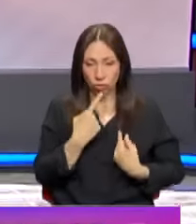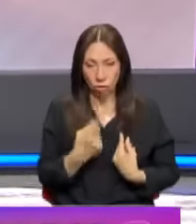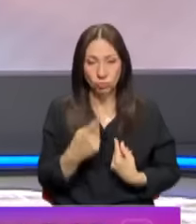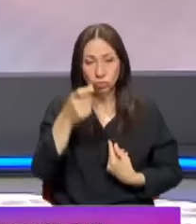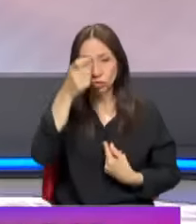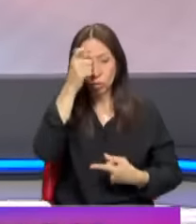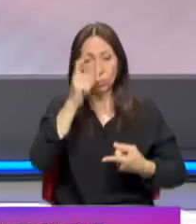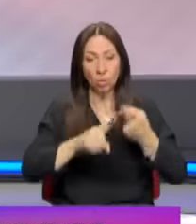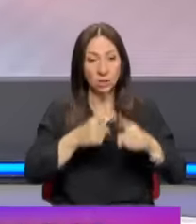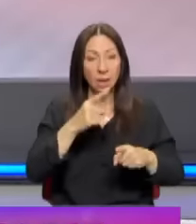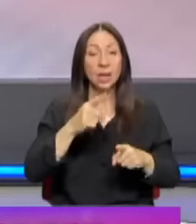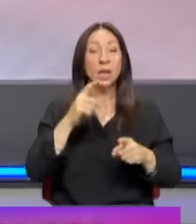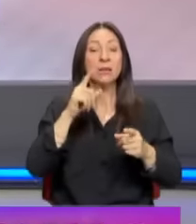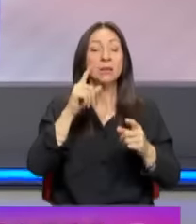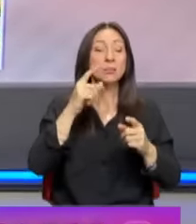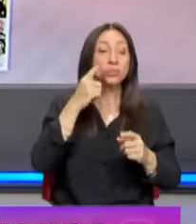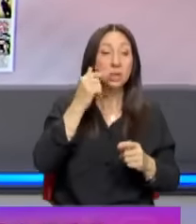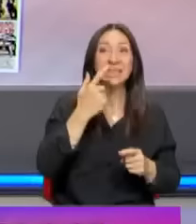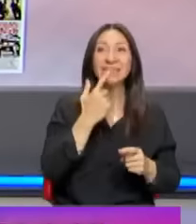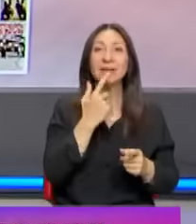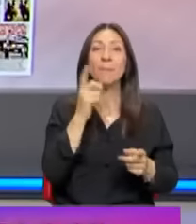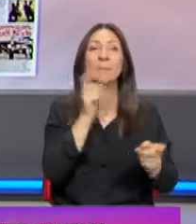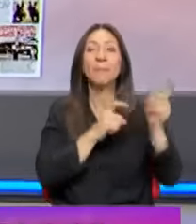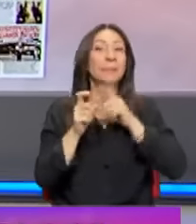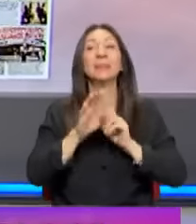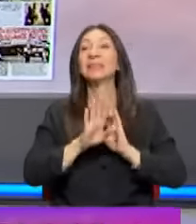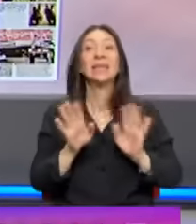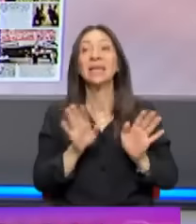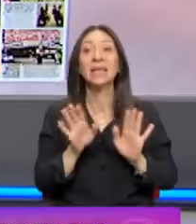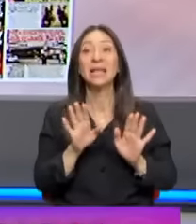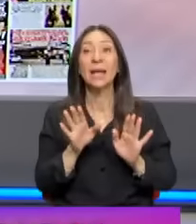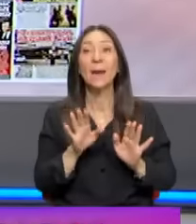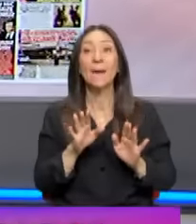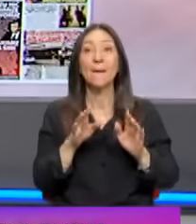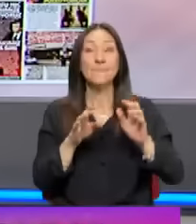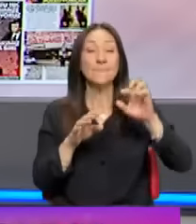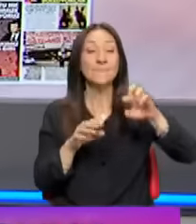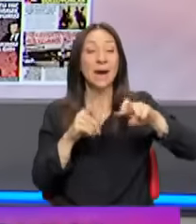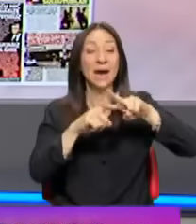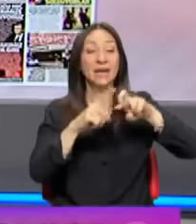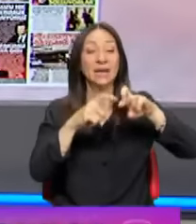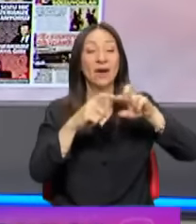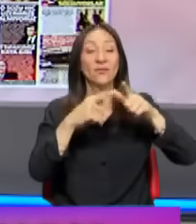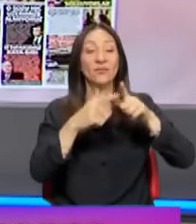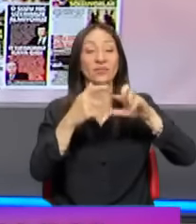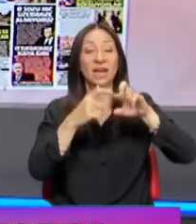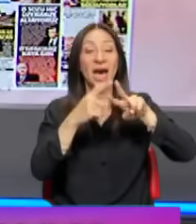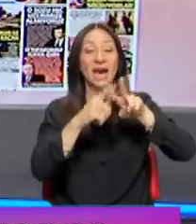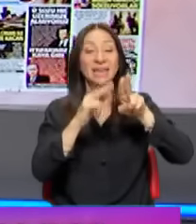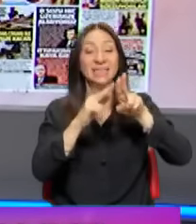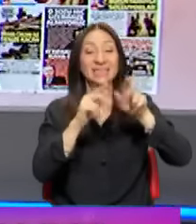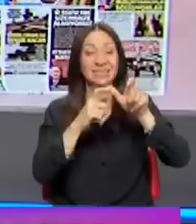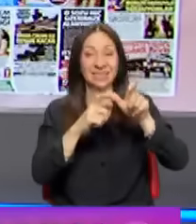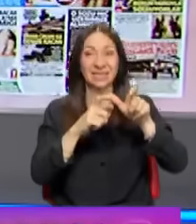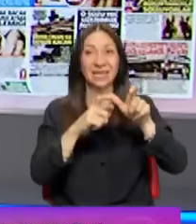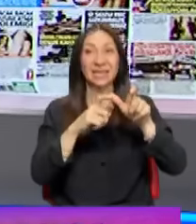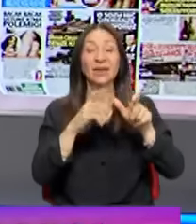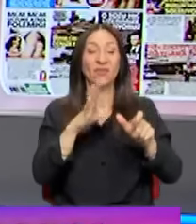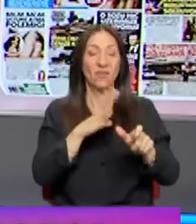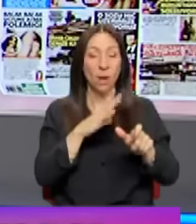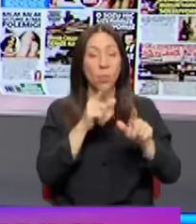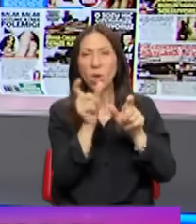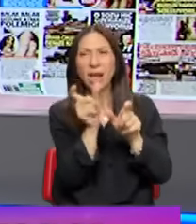Türk siyasetinde ve bürokrasisinde dil sürçmesi değil, parafraks yani Freud sürçmesi vardır.